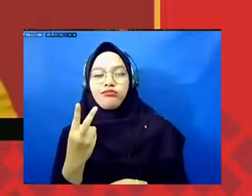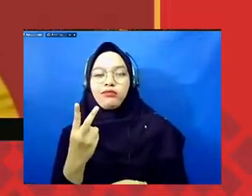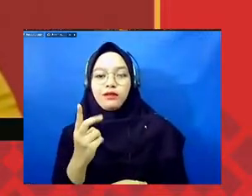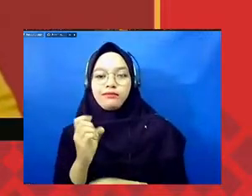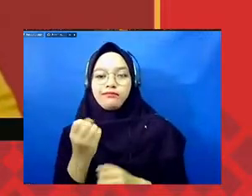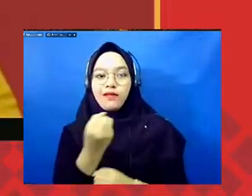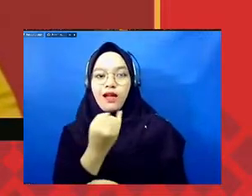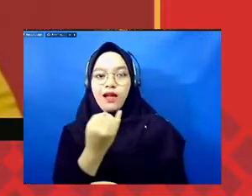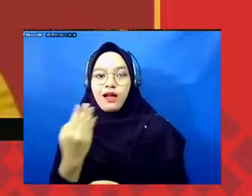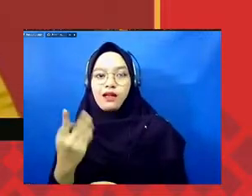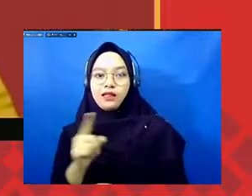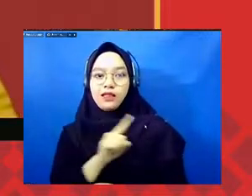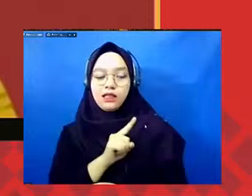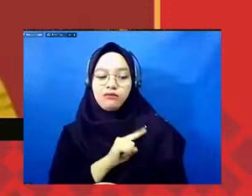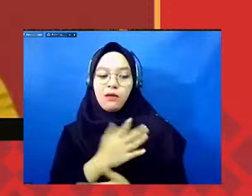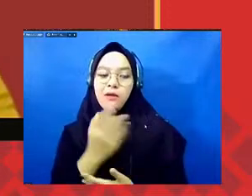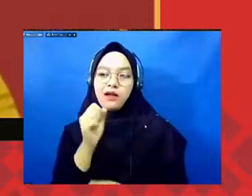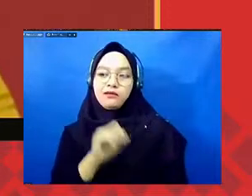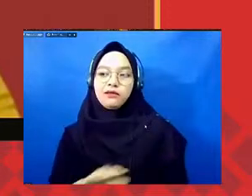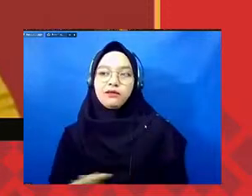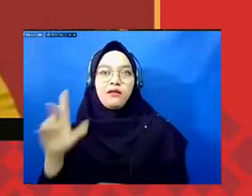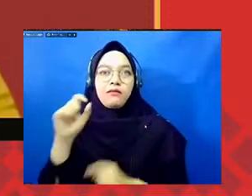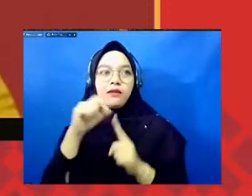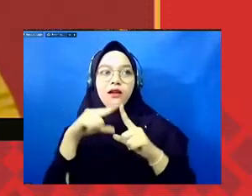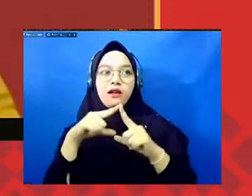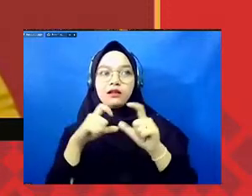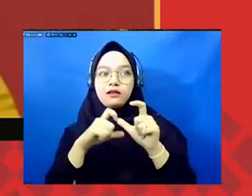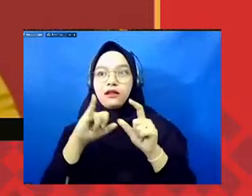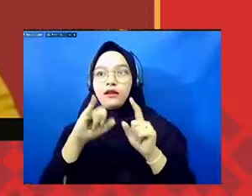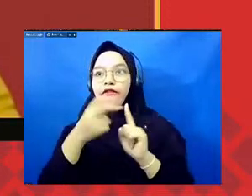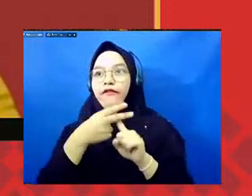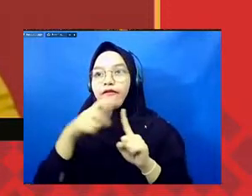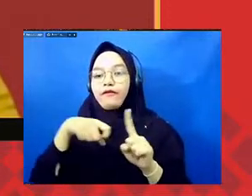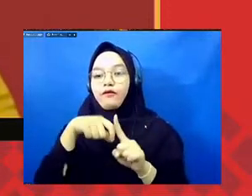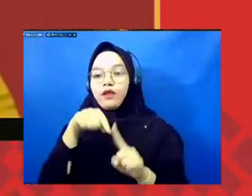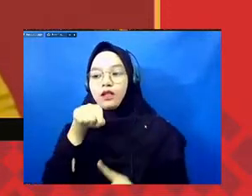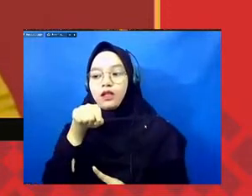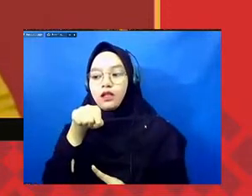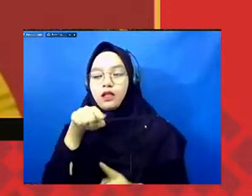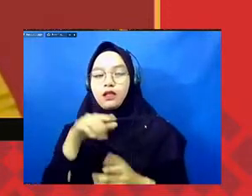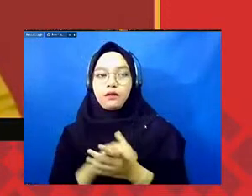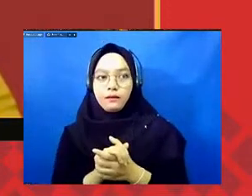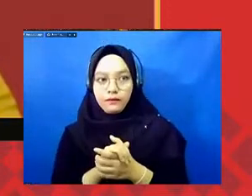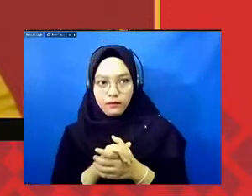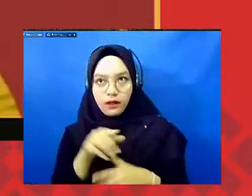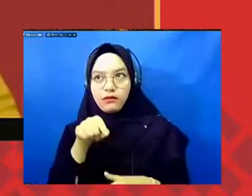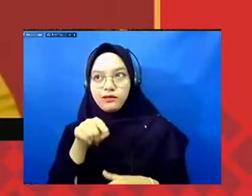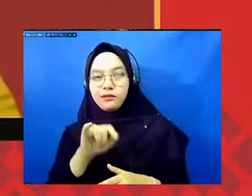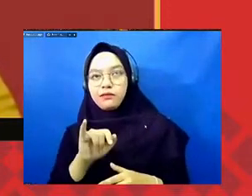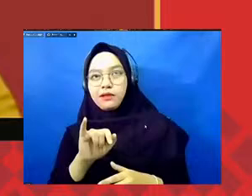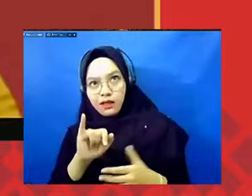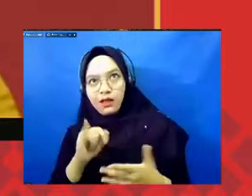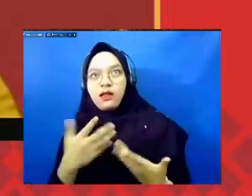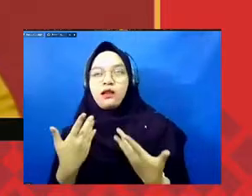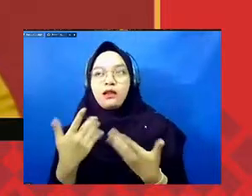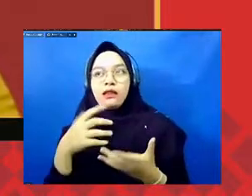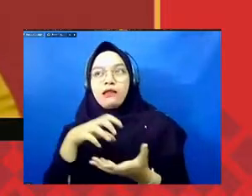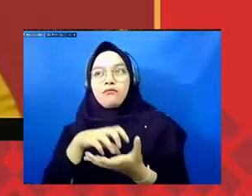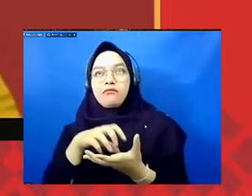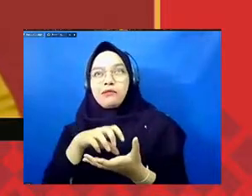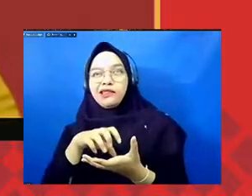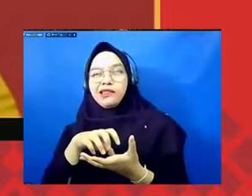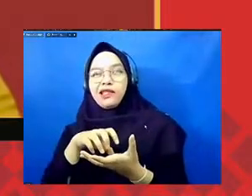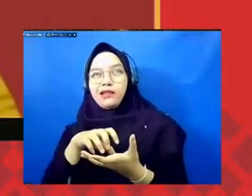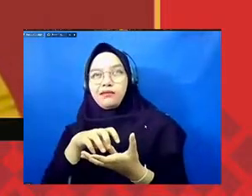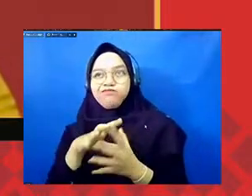angka sendiri Asia Pasifik ini the most prone regions ya, in the world. Kita